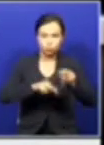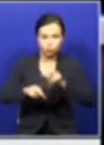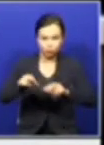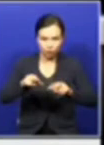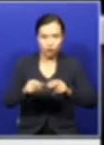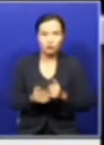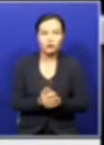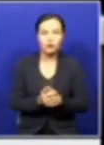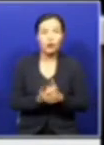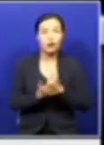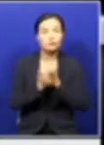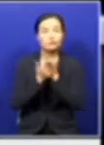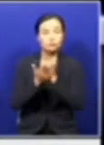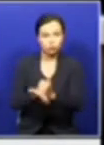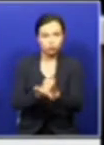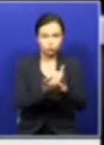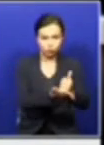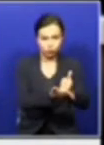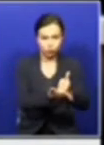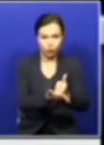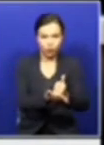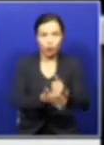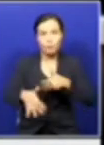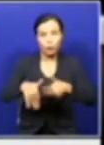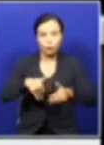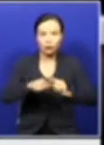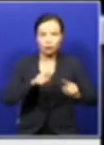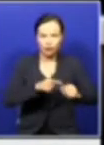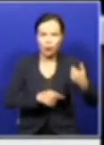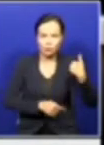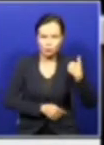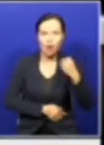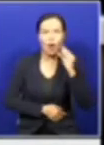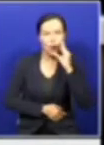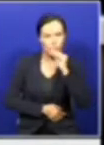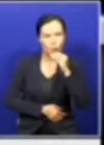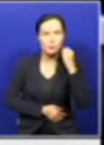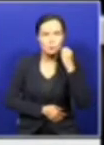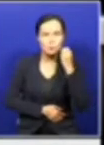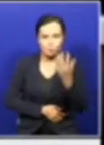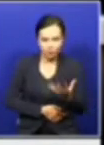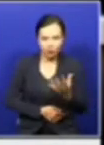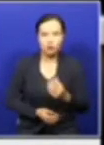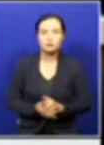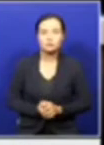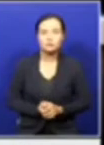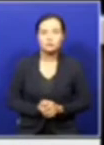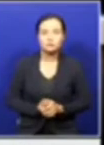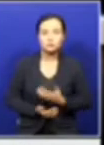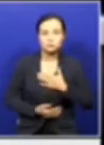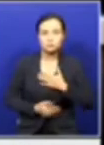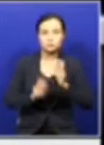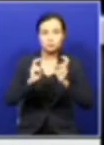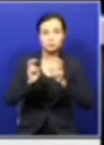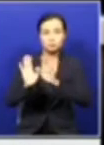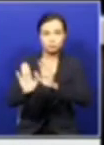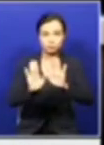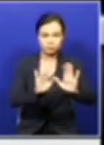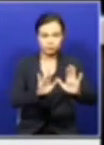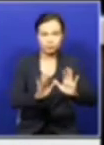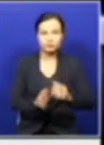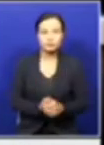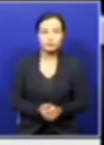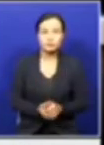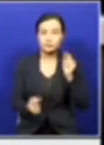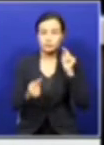ของการเยียวยาไปค่อนข้างมากผมก็มีประเด็นที่อยากจะฝากในประเด็นนี้ไ